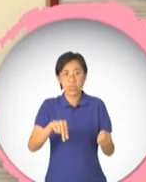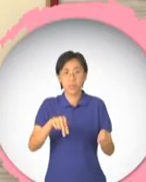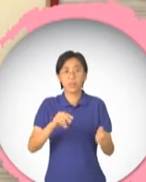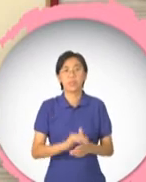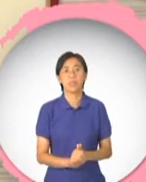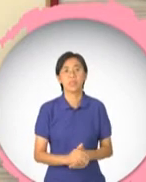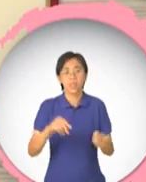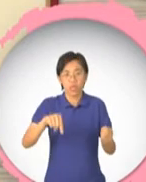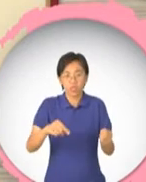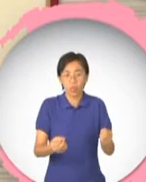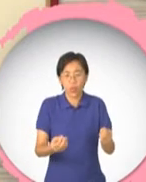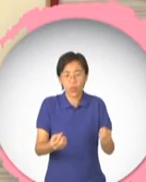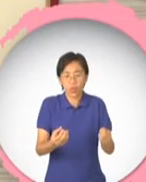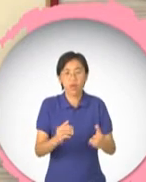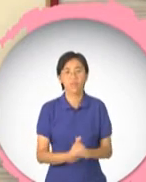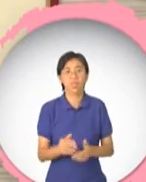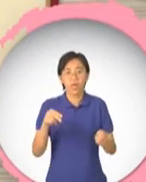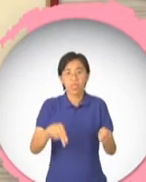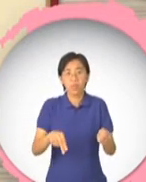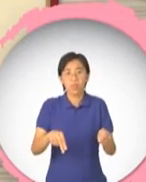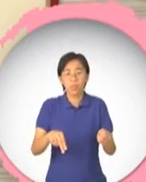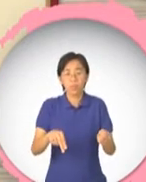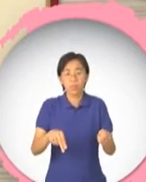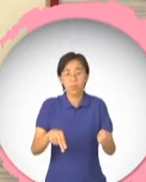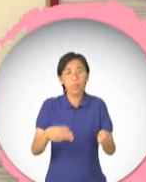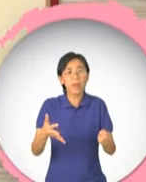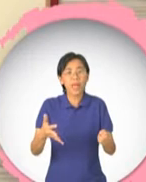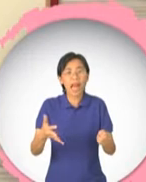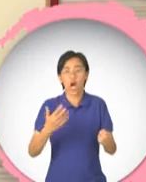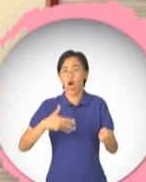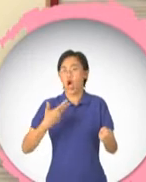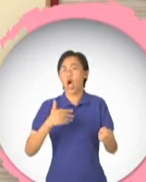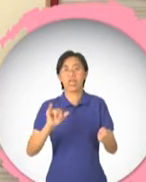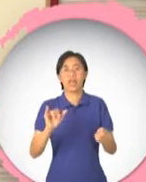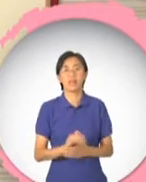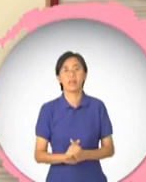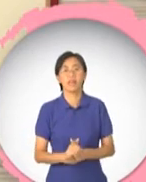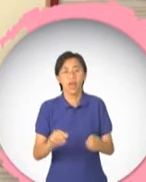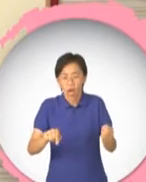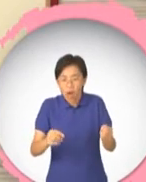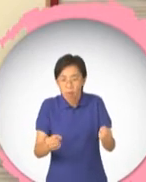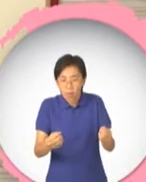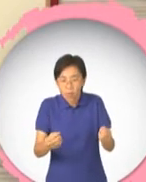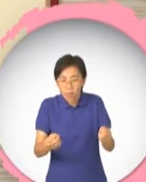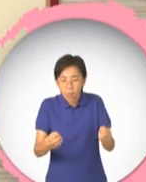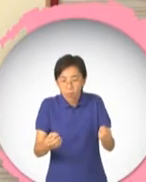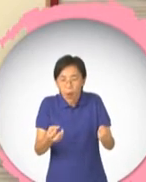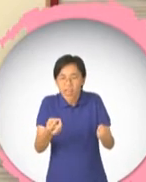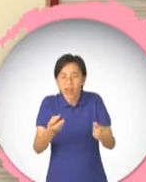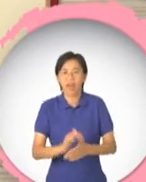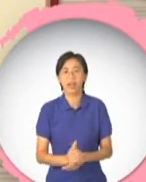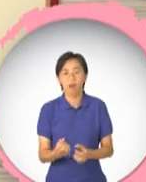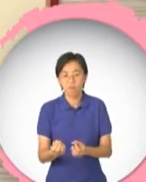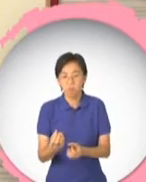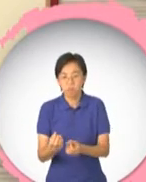มีฟองฟูๆถ้าจุ่มลงไปแล้วนิ่งๆนะคะแสดงว่ายังร้อนไม่ได้ที่นี่มันก็ ม ี ฟองเล็กน้อยเอาค่อยๆมีมากขึ้น นะคะหรือว่าถ้า